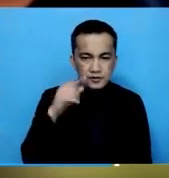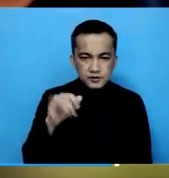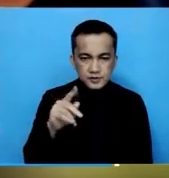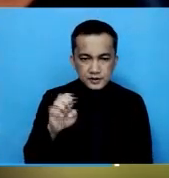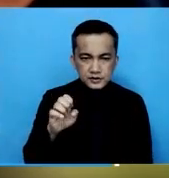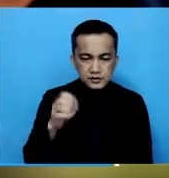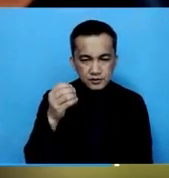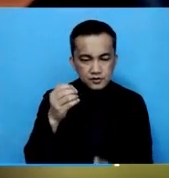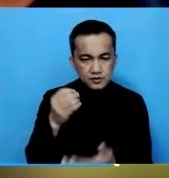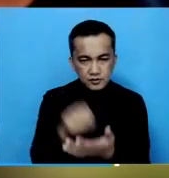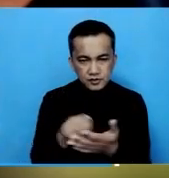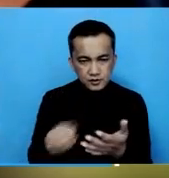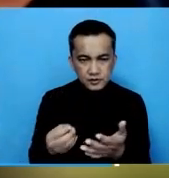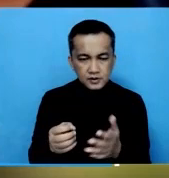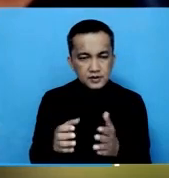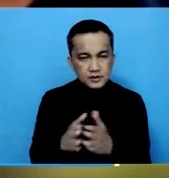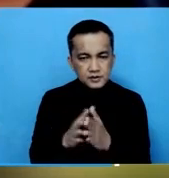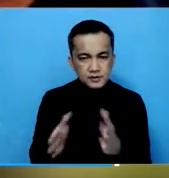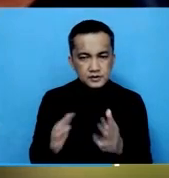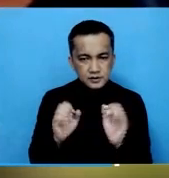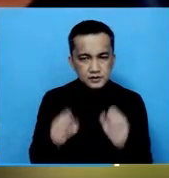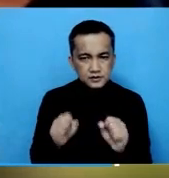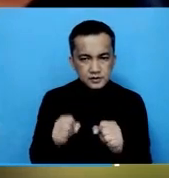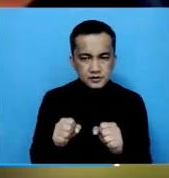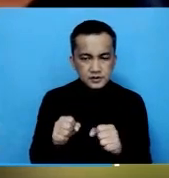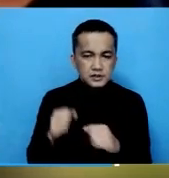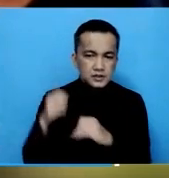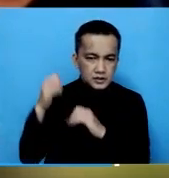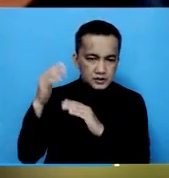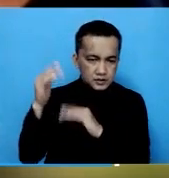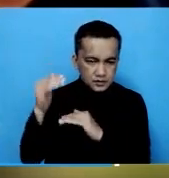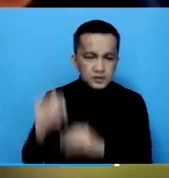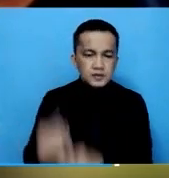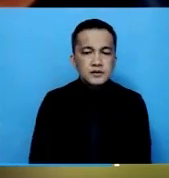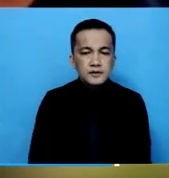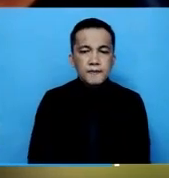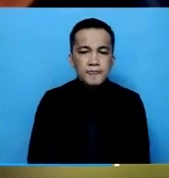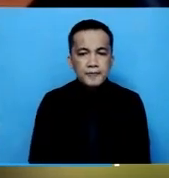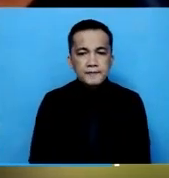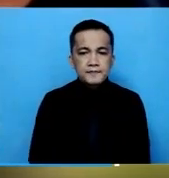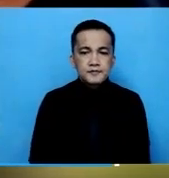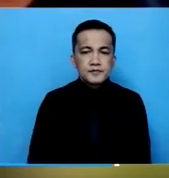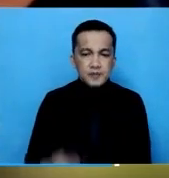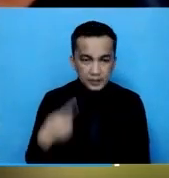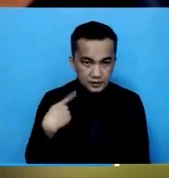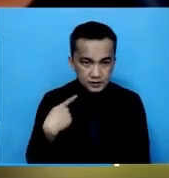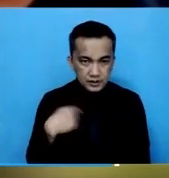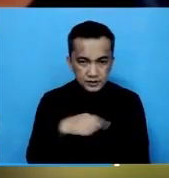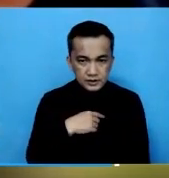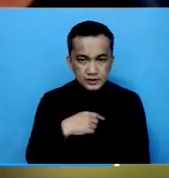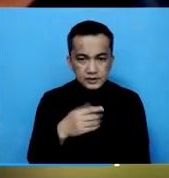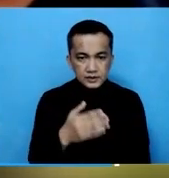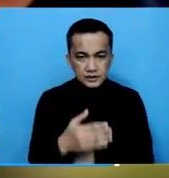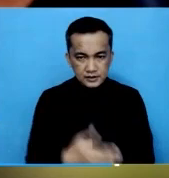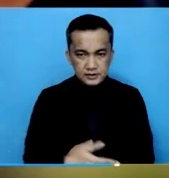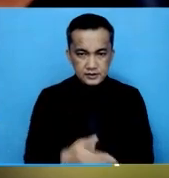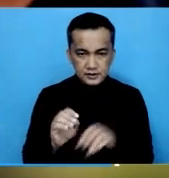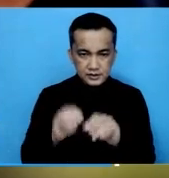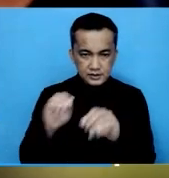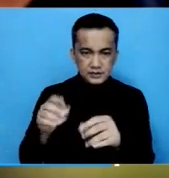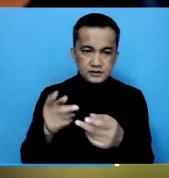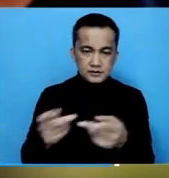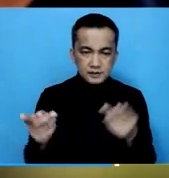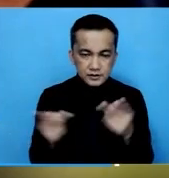isang malaking capability na sana magkaroon ng ating bansa at ilagay sa mga lugar na